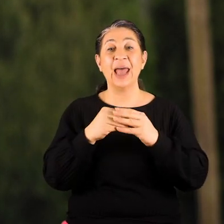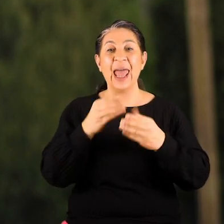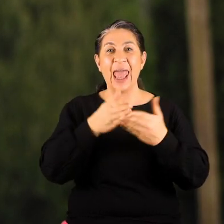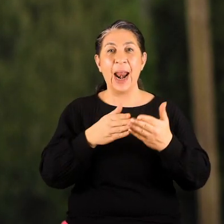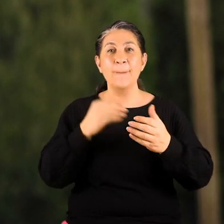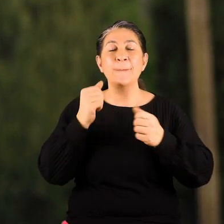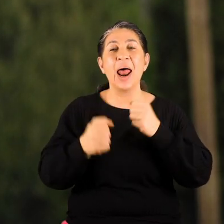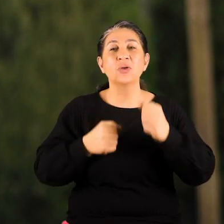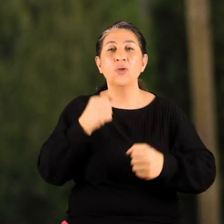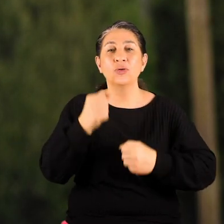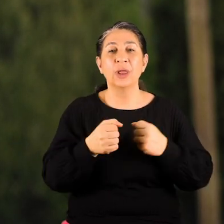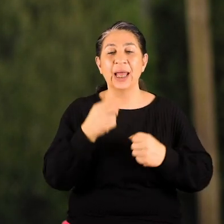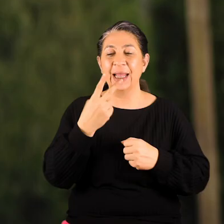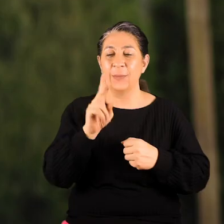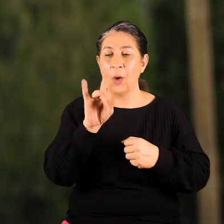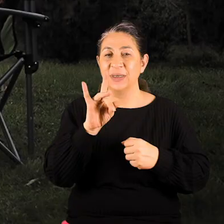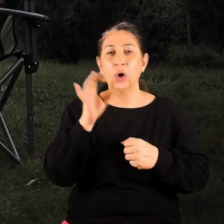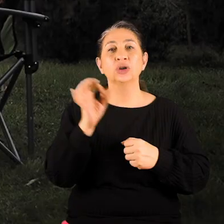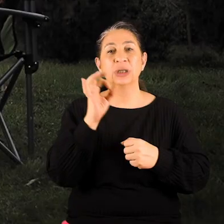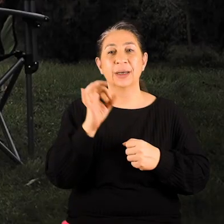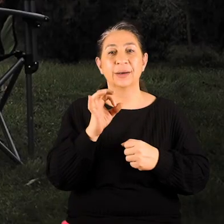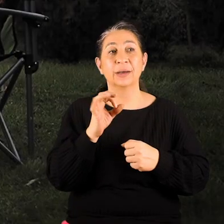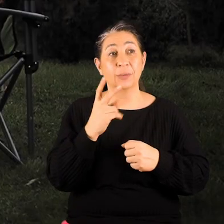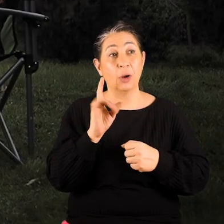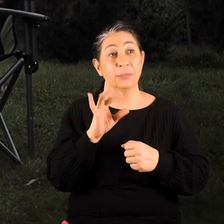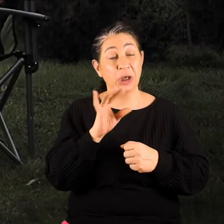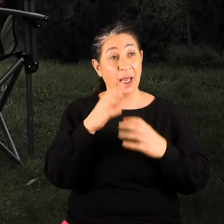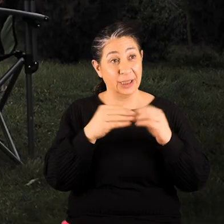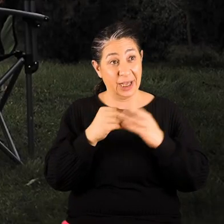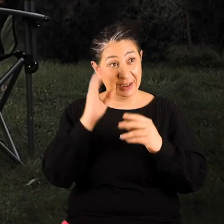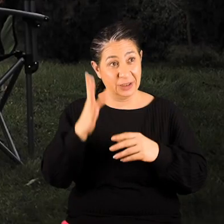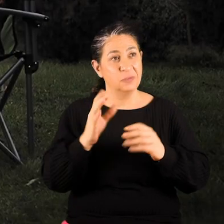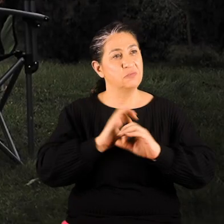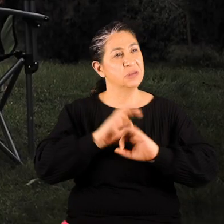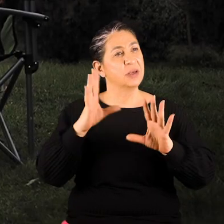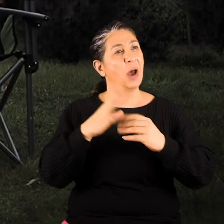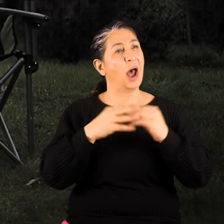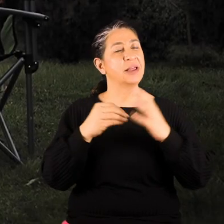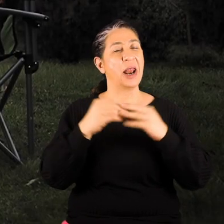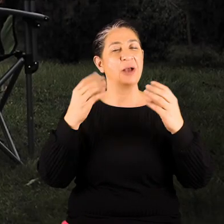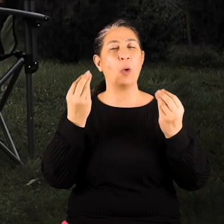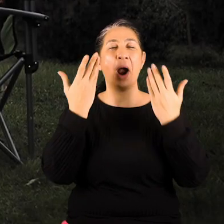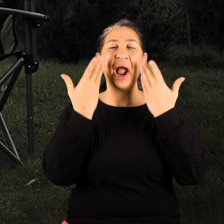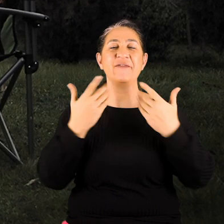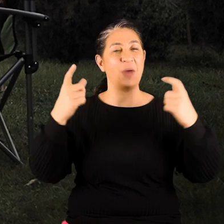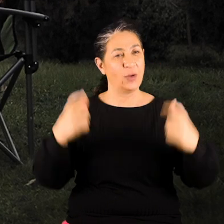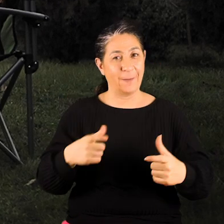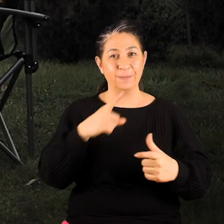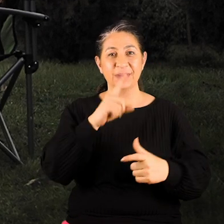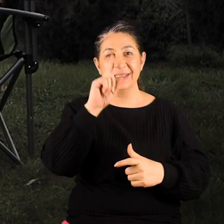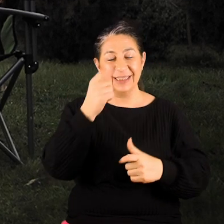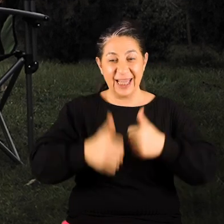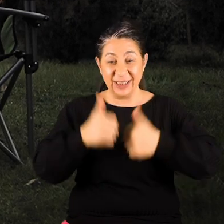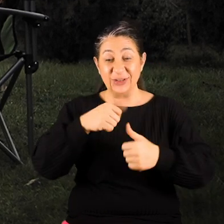Maraton ilk yarışımdı aslında. Hı-hı. 2015 Ocak'ta. 2015 Ocak'ta gittin Adana'da. Mis gibi Adana'da da çok zaten çok keyifli bir ortam. Evet.